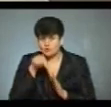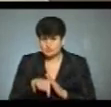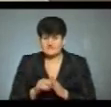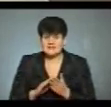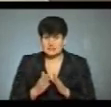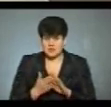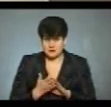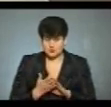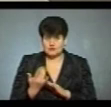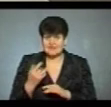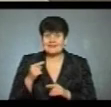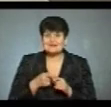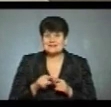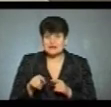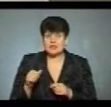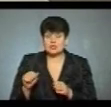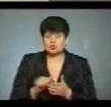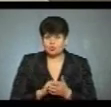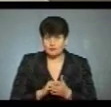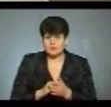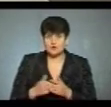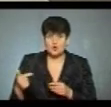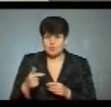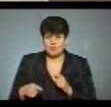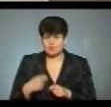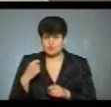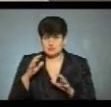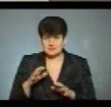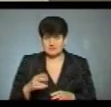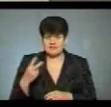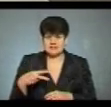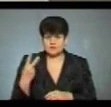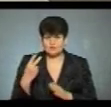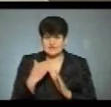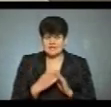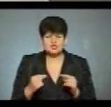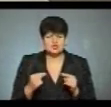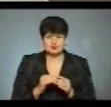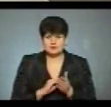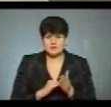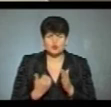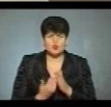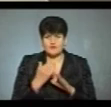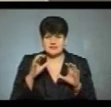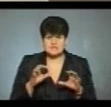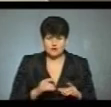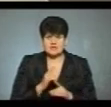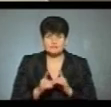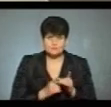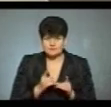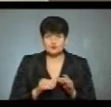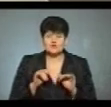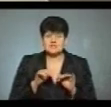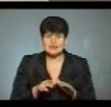ситуацію, оскільки цей документ грубо порушує Конституцію України. Стаття 22 говорить чітко. Нові закони або зміни до діючих,